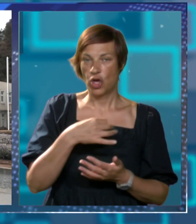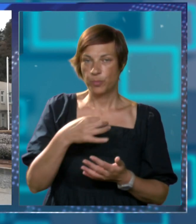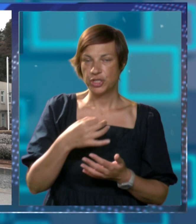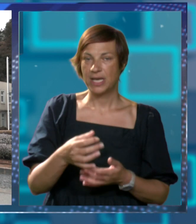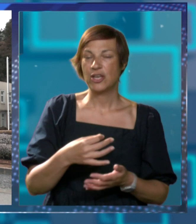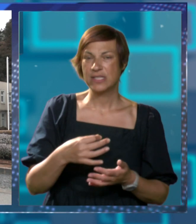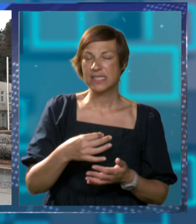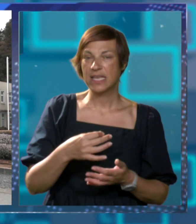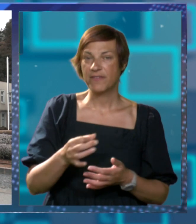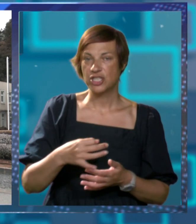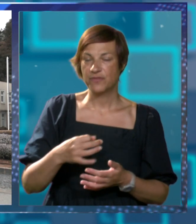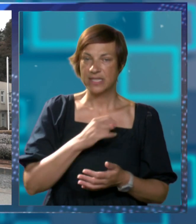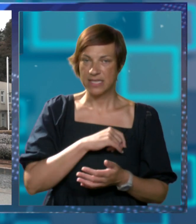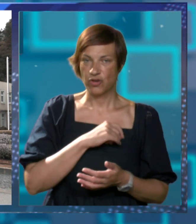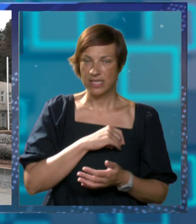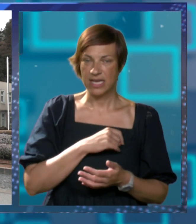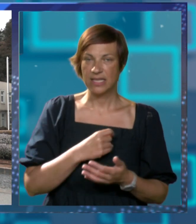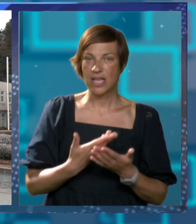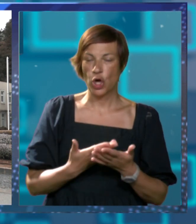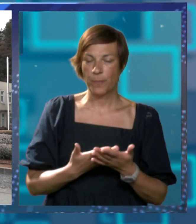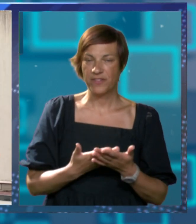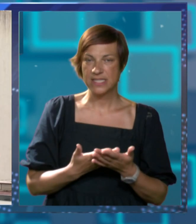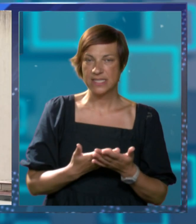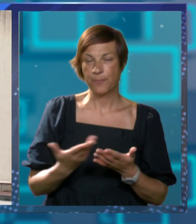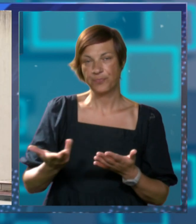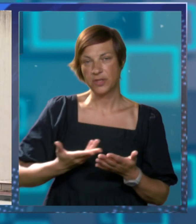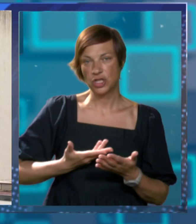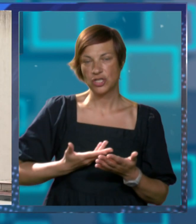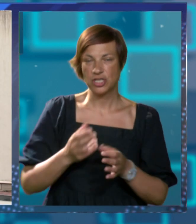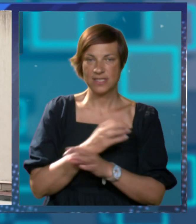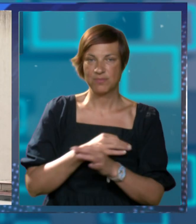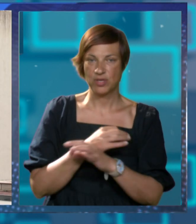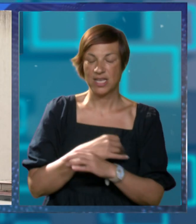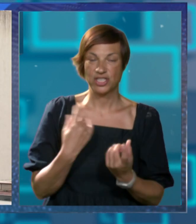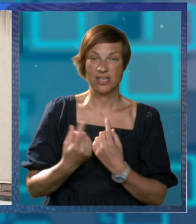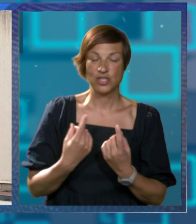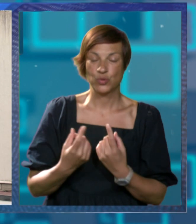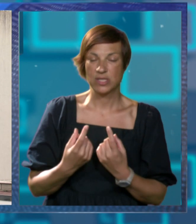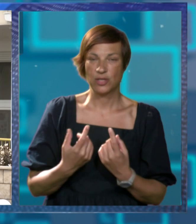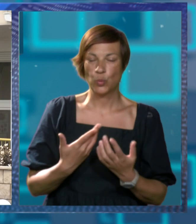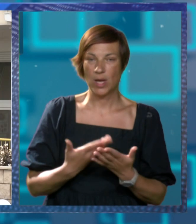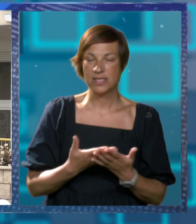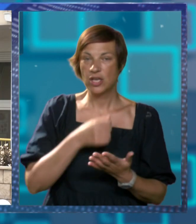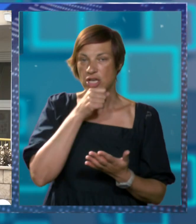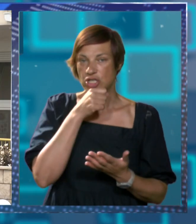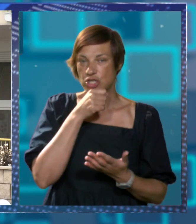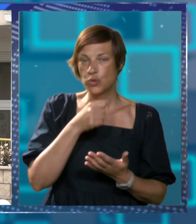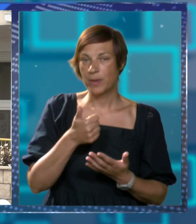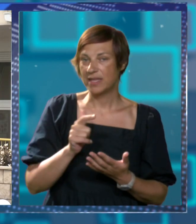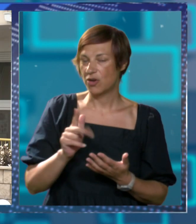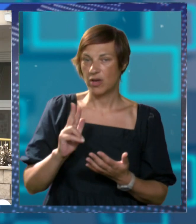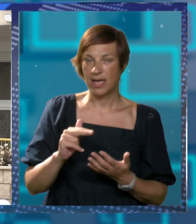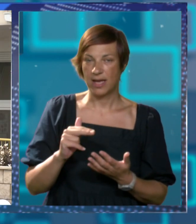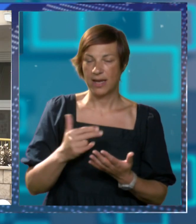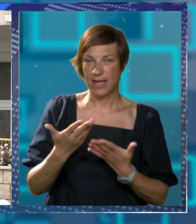da je direktna obveza. Međutim, tu smo opet došli, nažalost, u situaciju da smo, župa, mislim, jedna koja